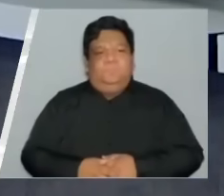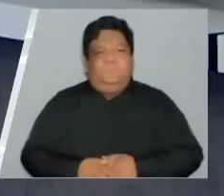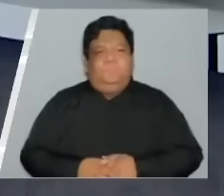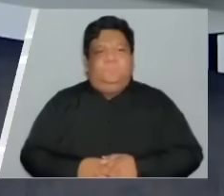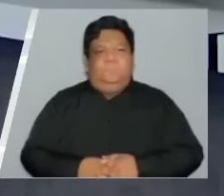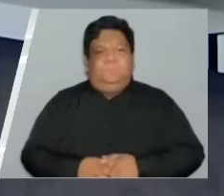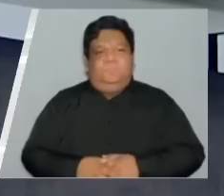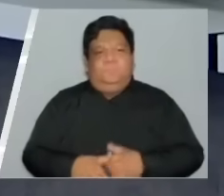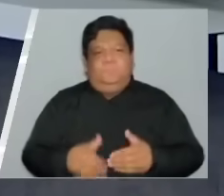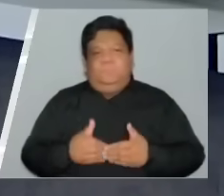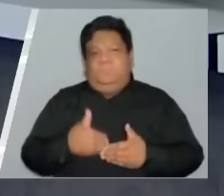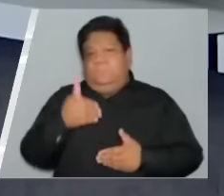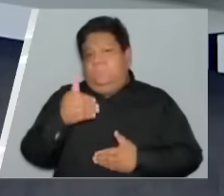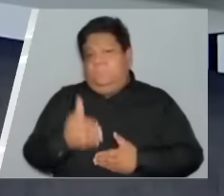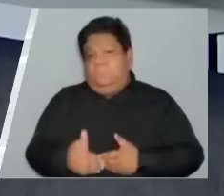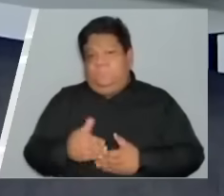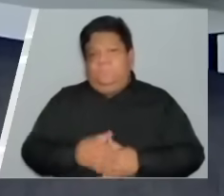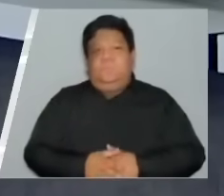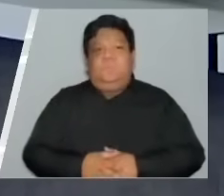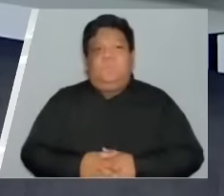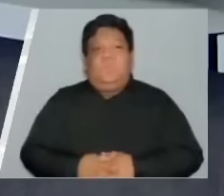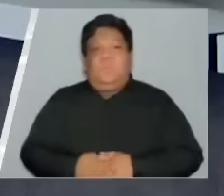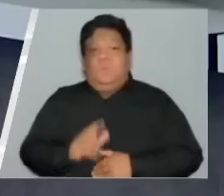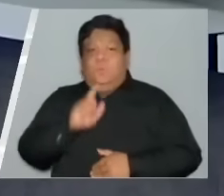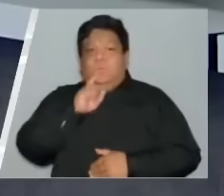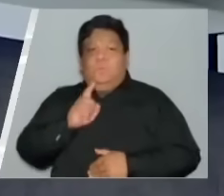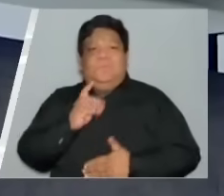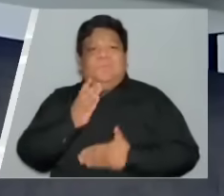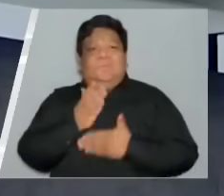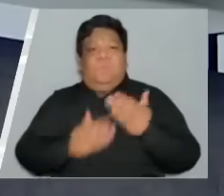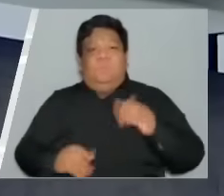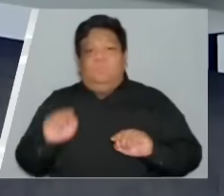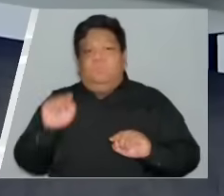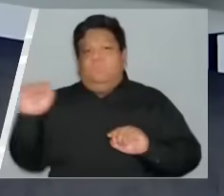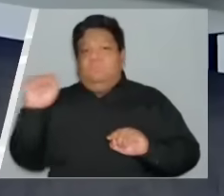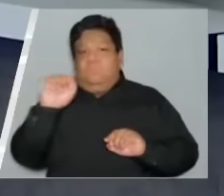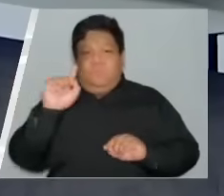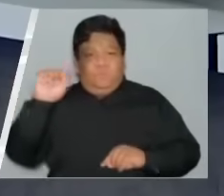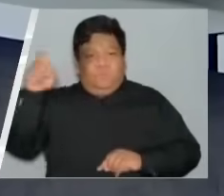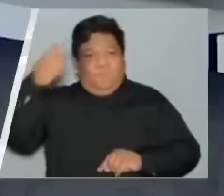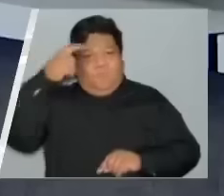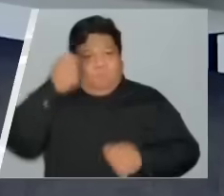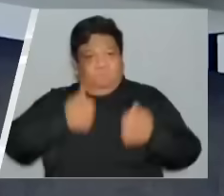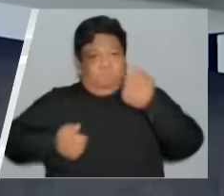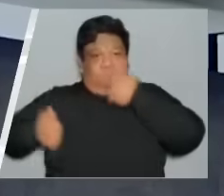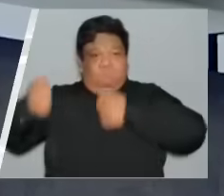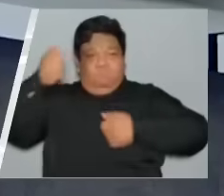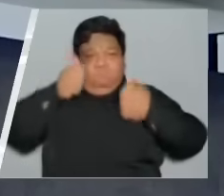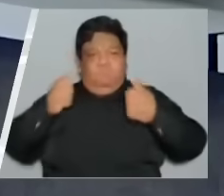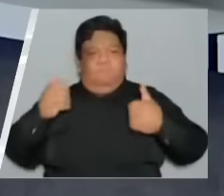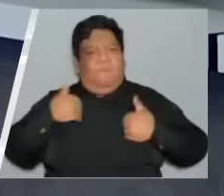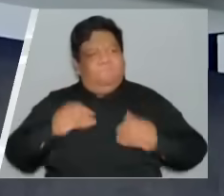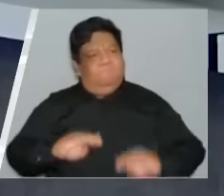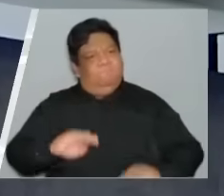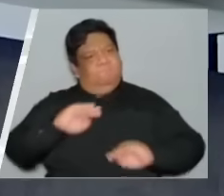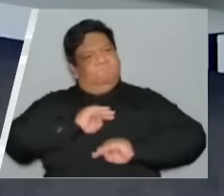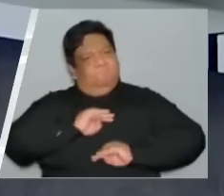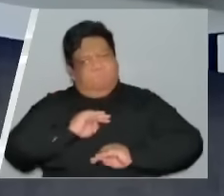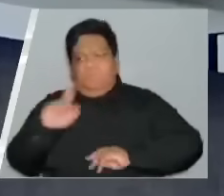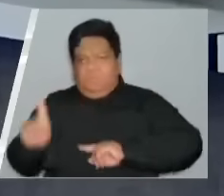Positibong net satisfaction rating ang nakuha ng ilan sa pinakamataas na opisyal ng bansa base sa survey ng Social Weather Station sa huling quarter